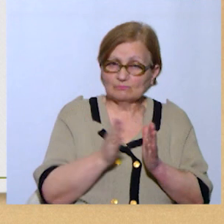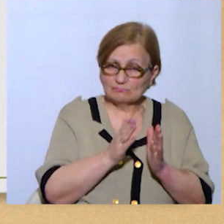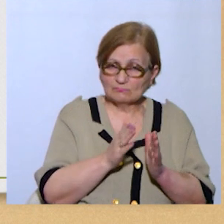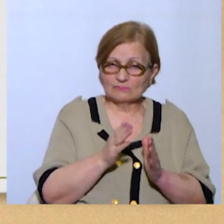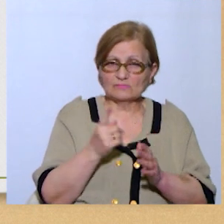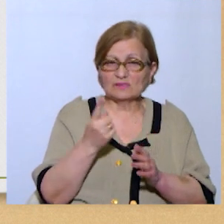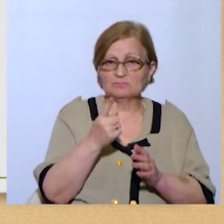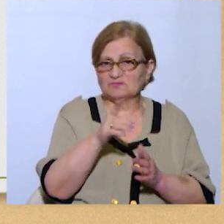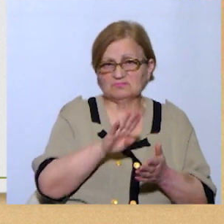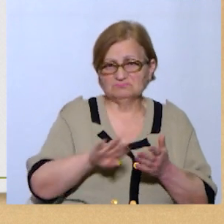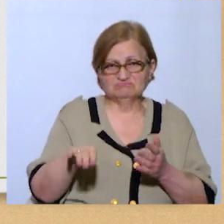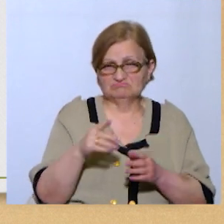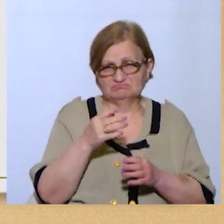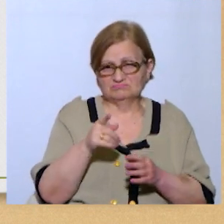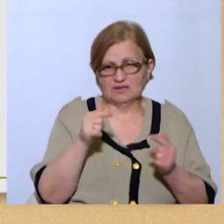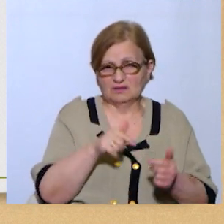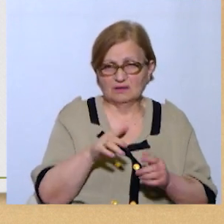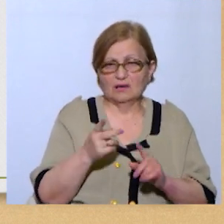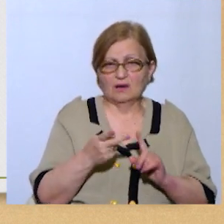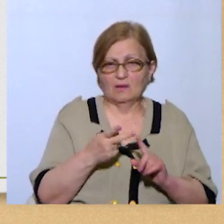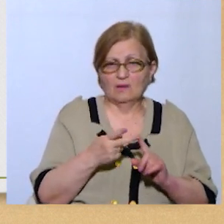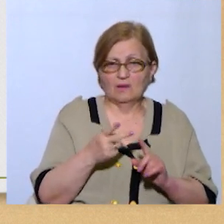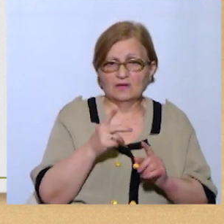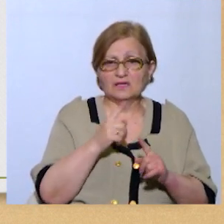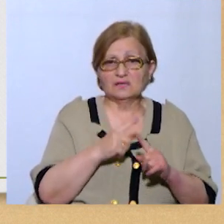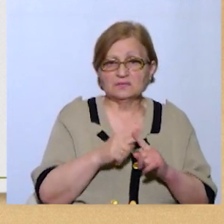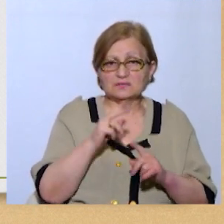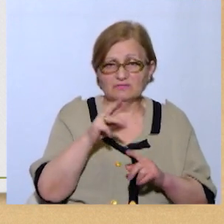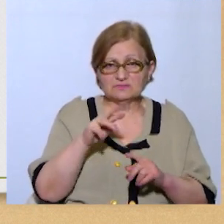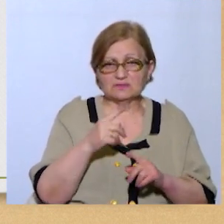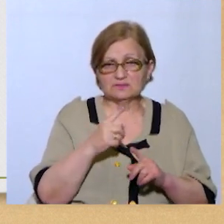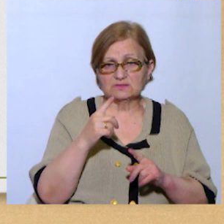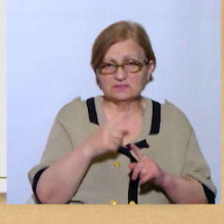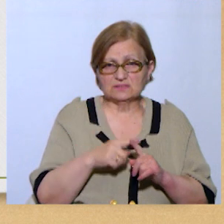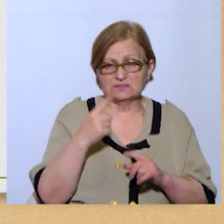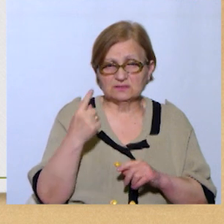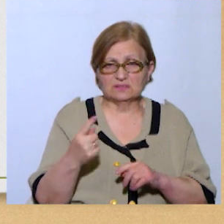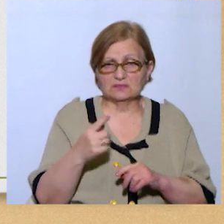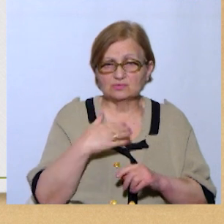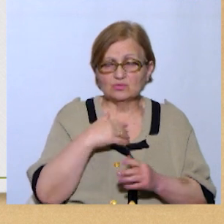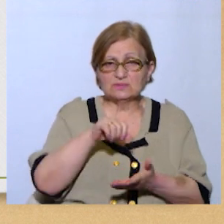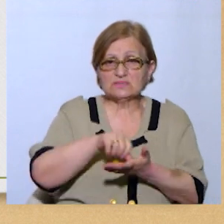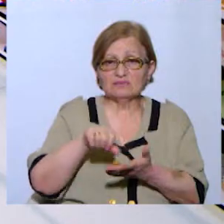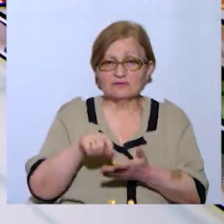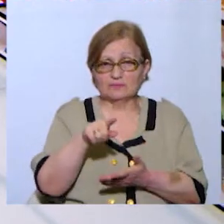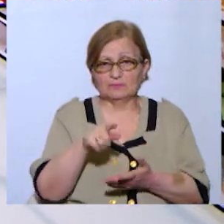შემთხვევა გამორიცხულია და გვაქვს მეორე შემთხვევა x² x 1. ესე იგი, ჩვენი წევრები იქნება